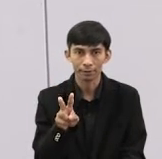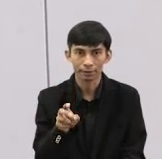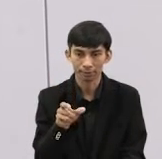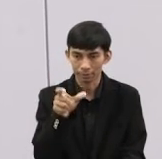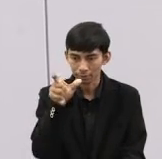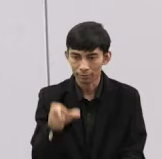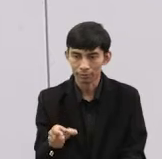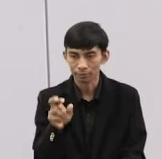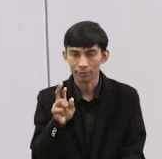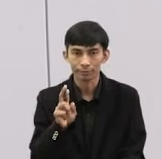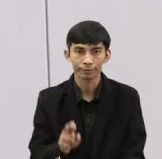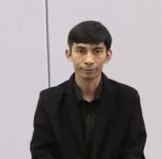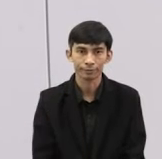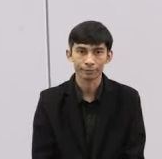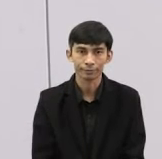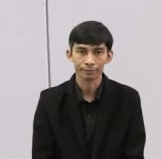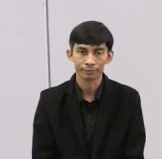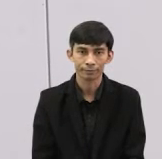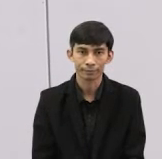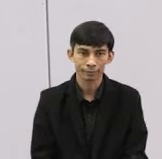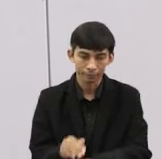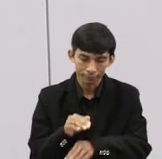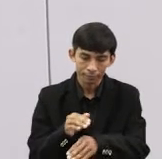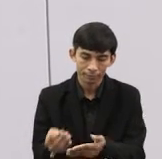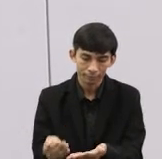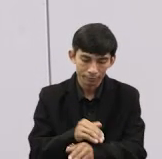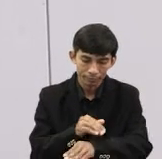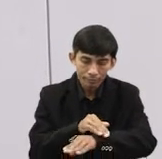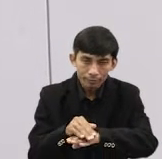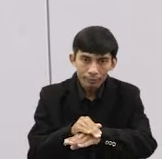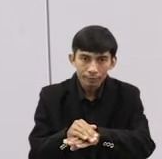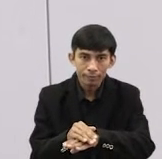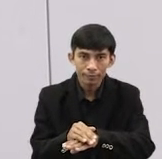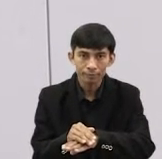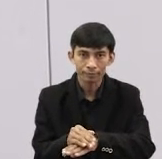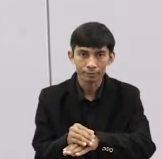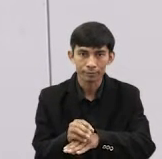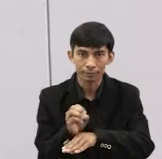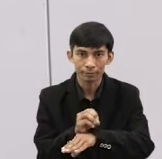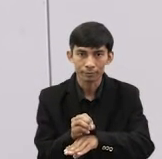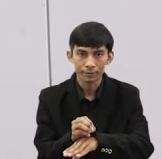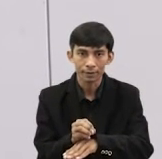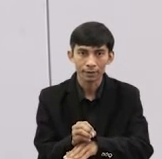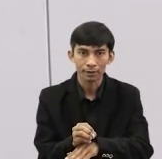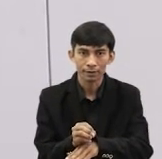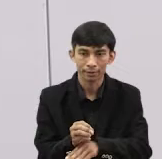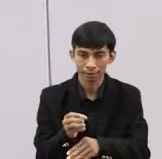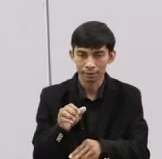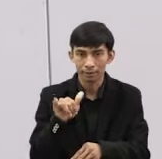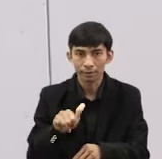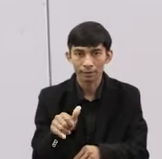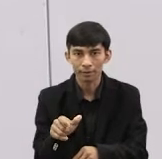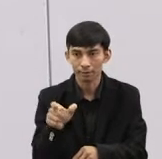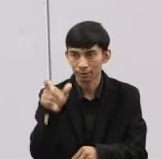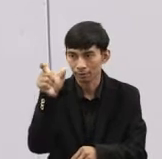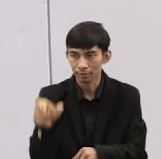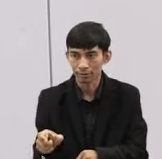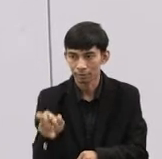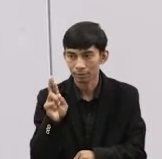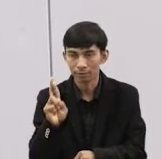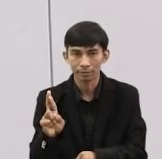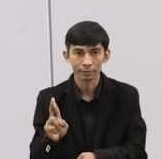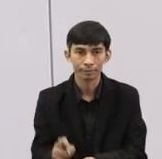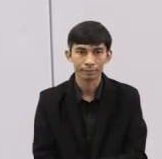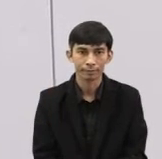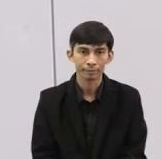để thật nó khẳng chuyên chuộp nâng sở nhà chuột ní cứ thật nó không tông tông rì chẳng con mơ mà tua tìm mùi